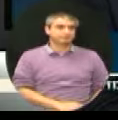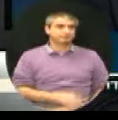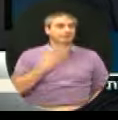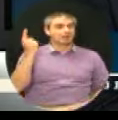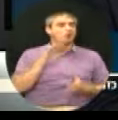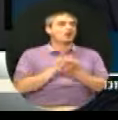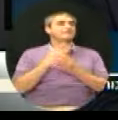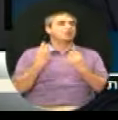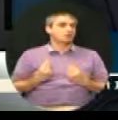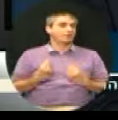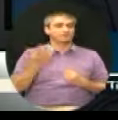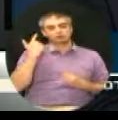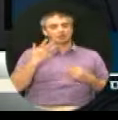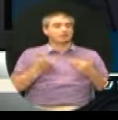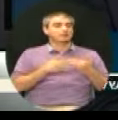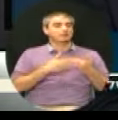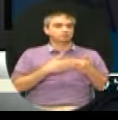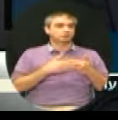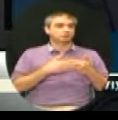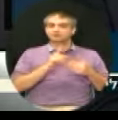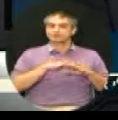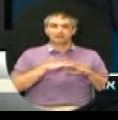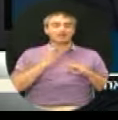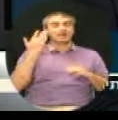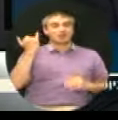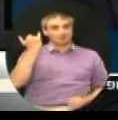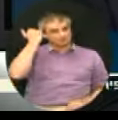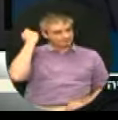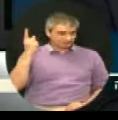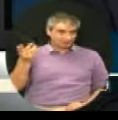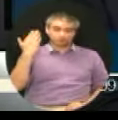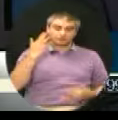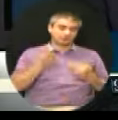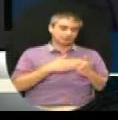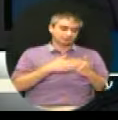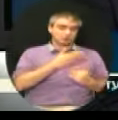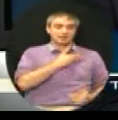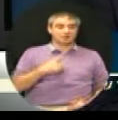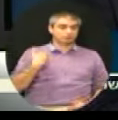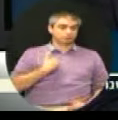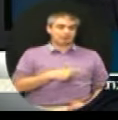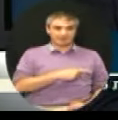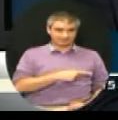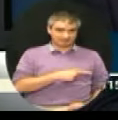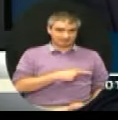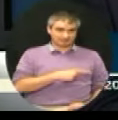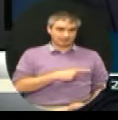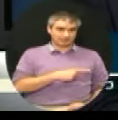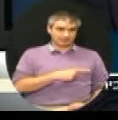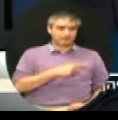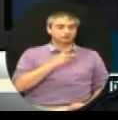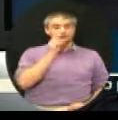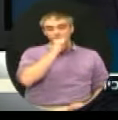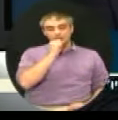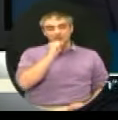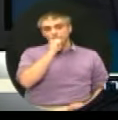שהיה לו חבר טוב שהיה נשוי, לא, שהייתה לו מזכירה, שהייתה נשואה ליוגוסלבי, ש...